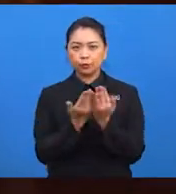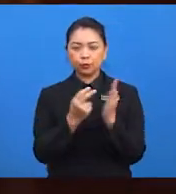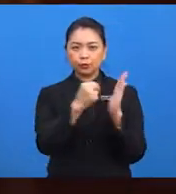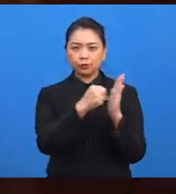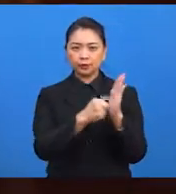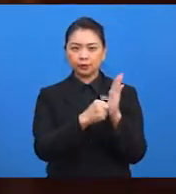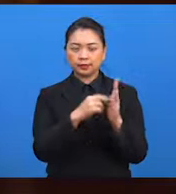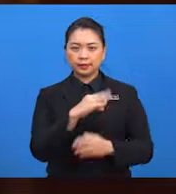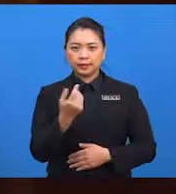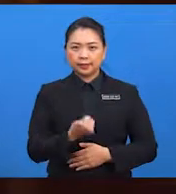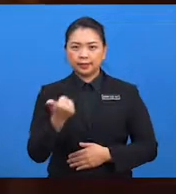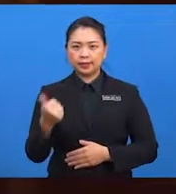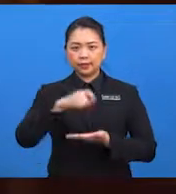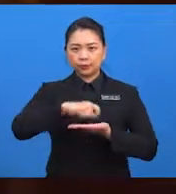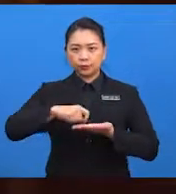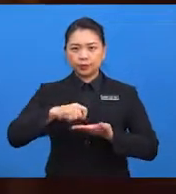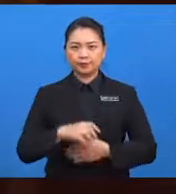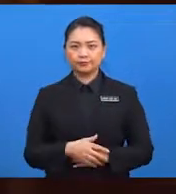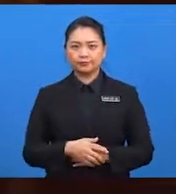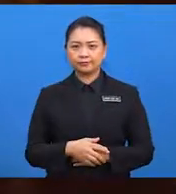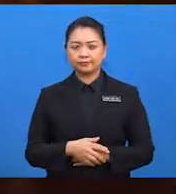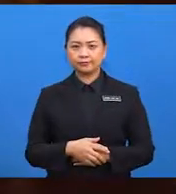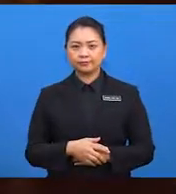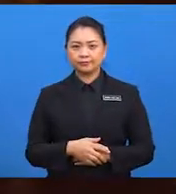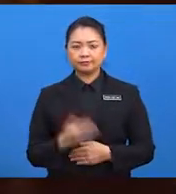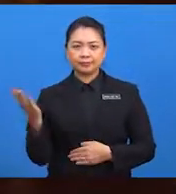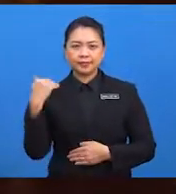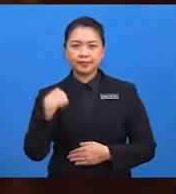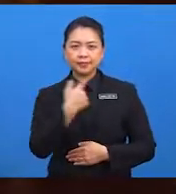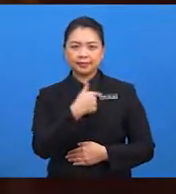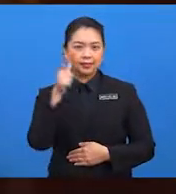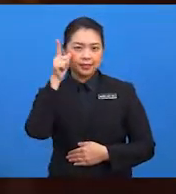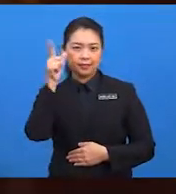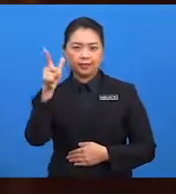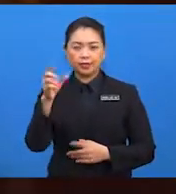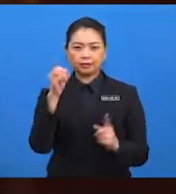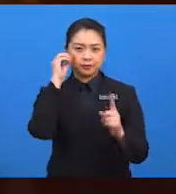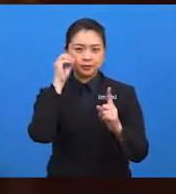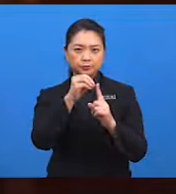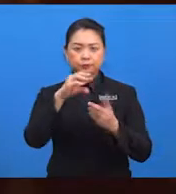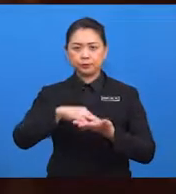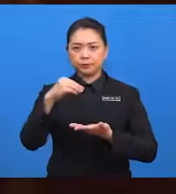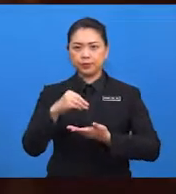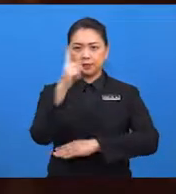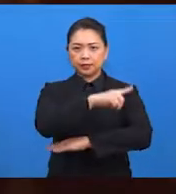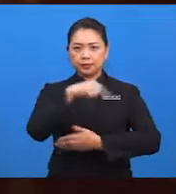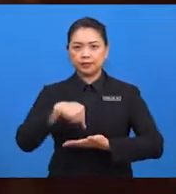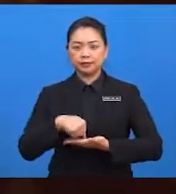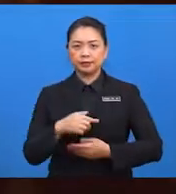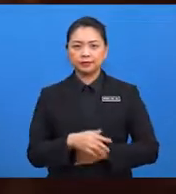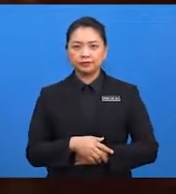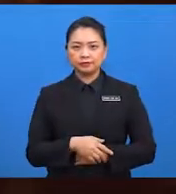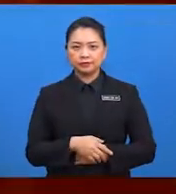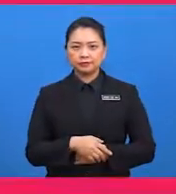nota dan alat tulis ya. Mari kita lihat objektif pembelajaran pada hari ini.